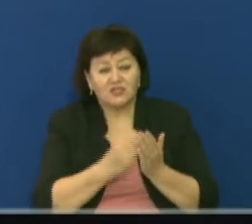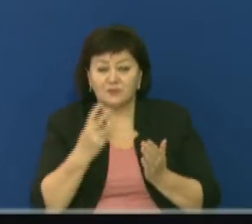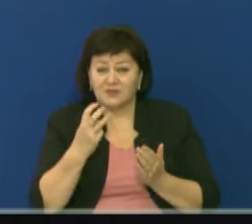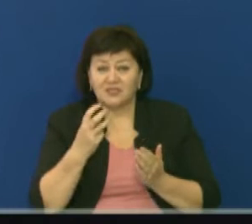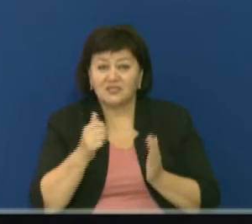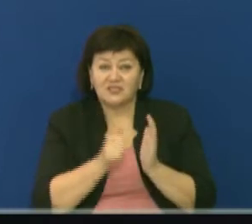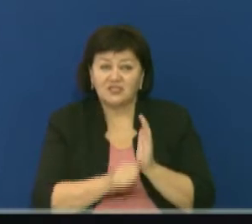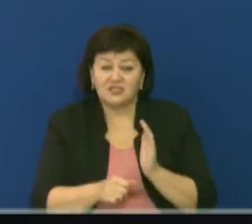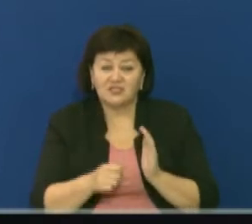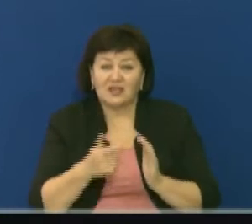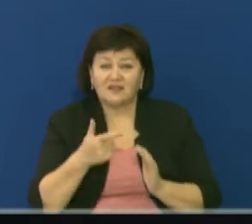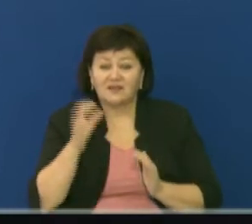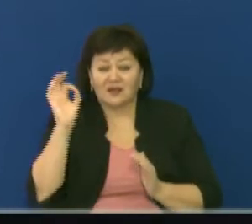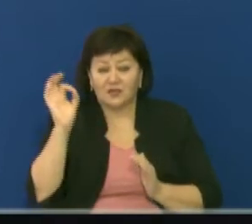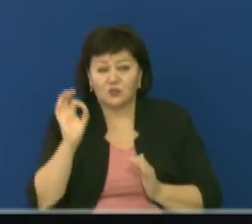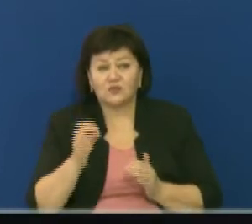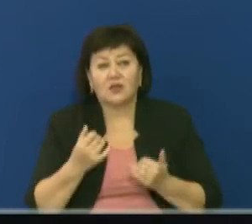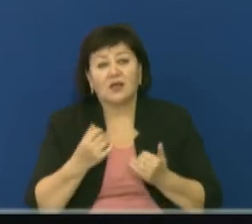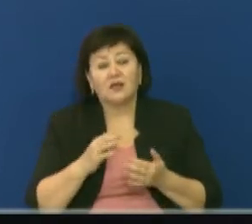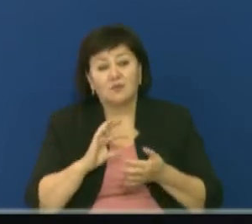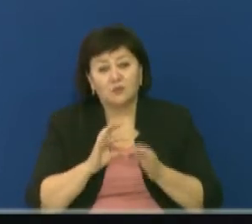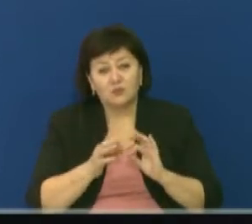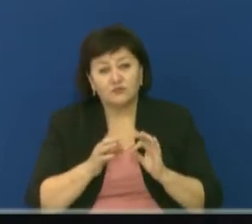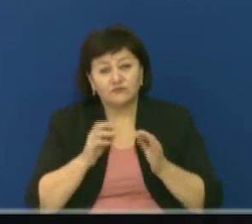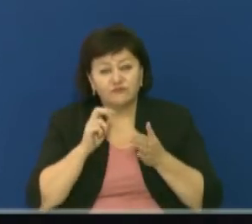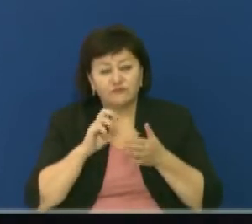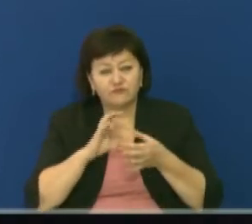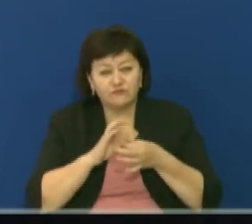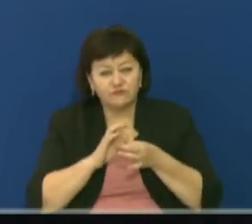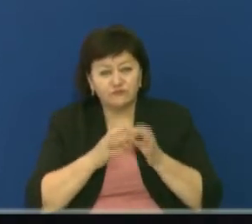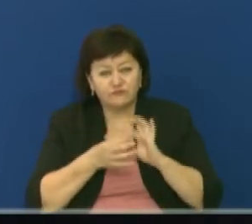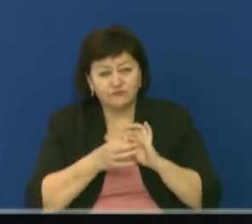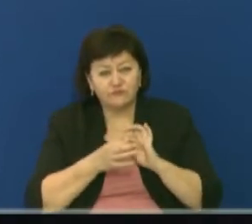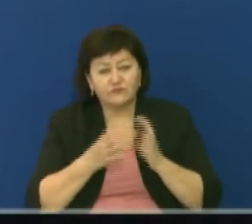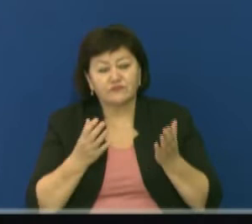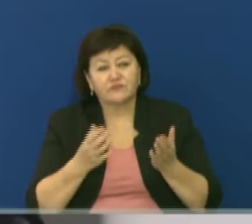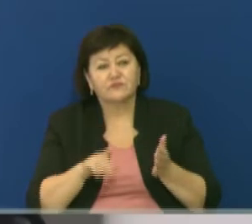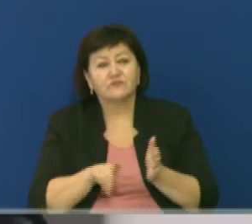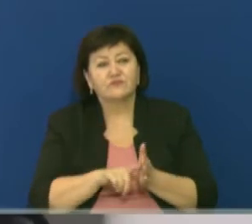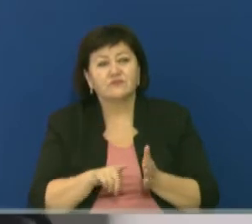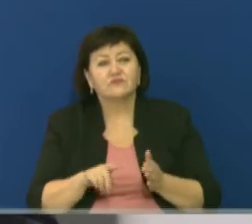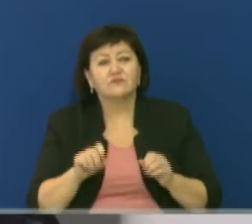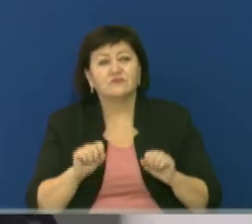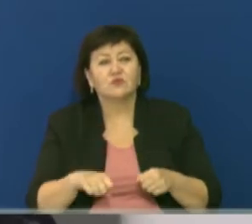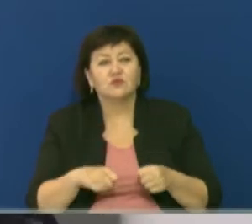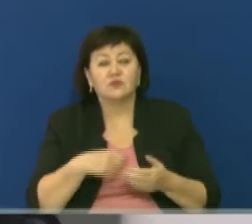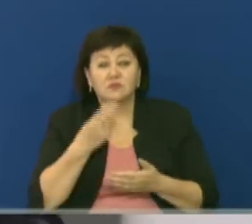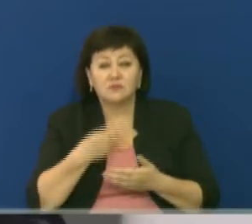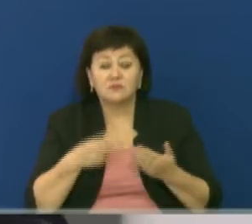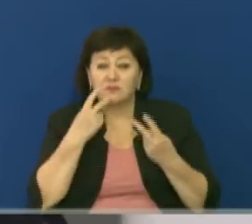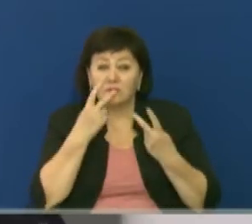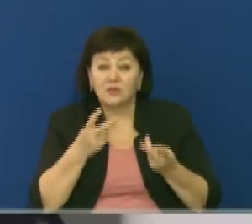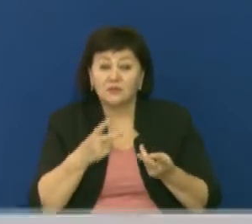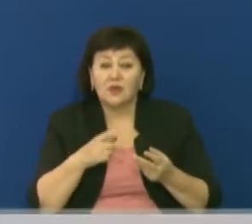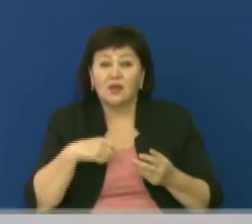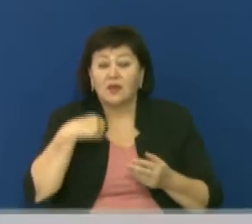прозрачную информацию о техническом состоянии по итогам диагностики. Для желающих продать свой автомобиль на сайте достаточно указать марку, модель,